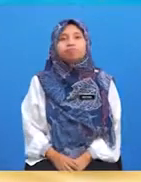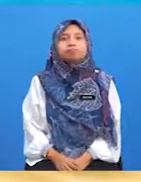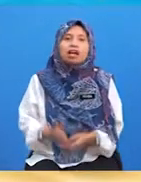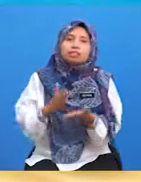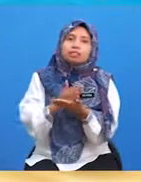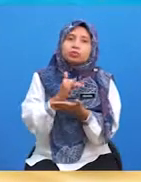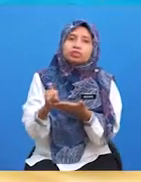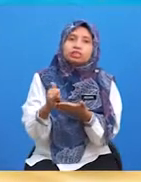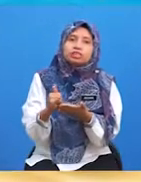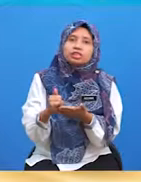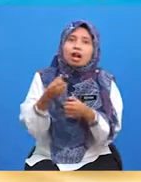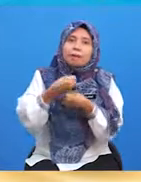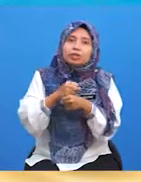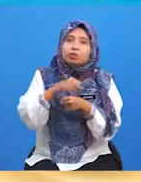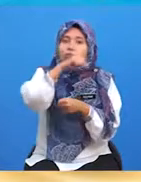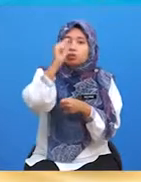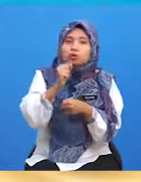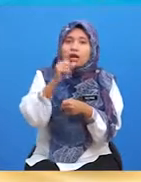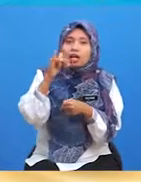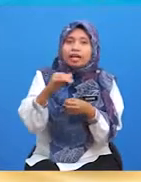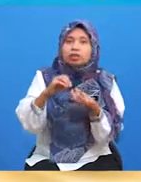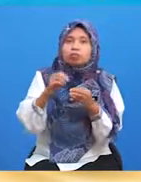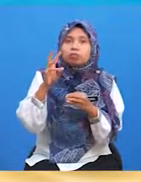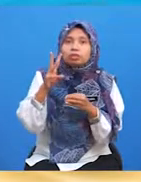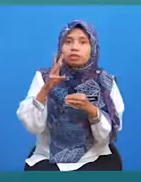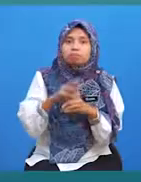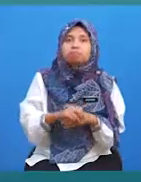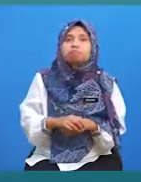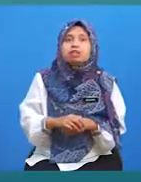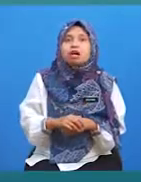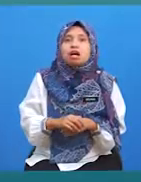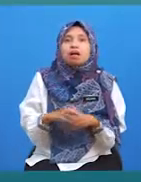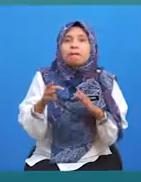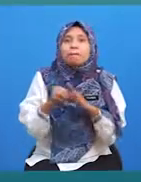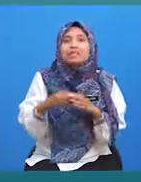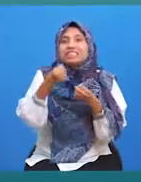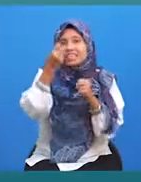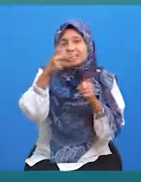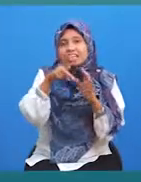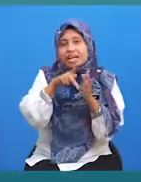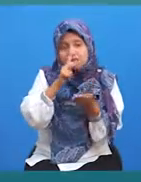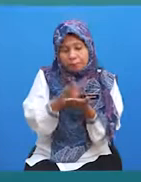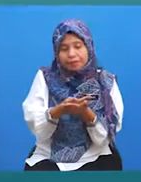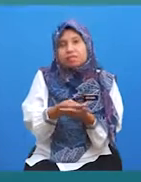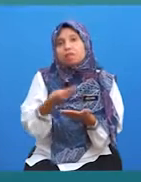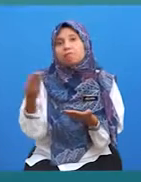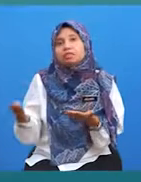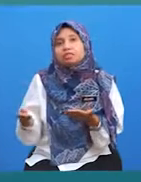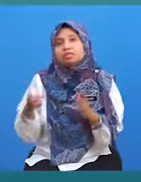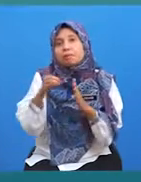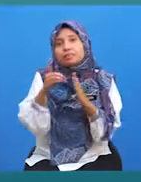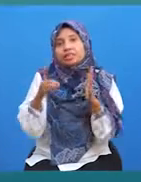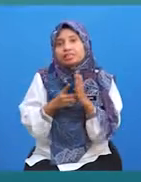Seterusnya, bentuk soalan yang keenam ialah menyatakan peribahasa